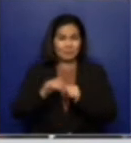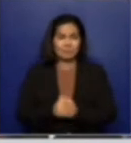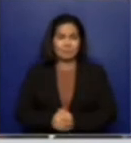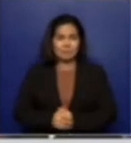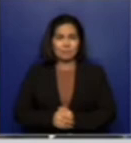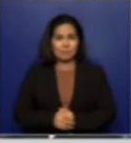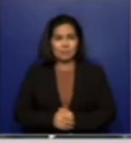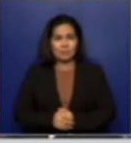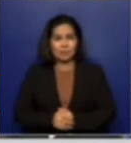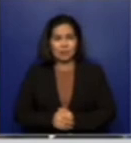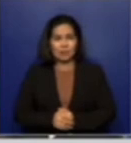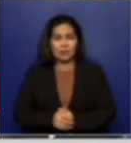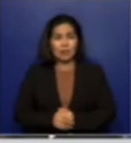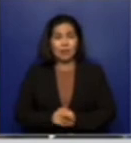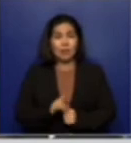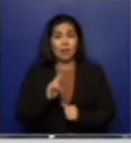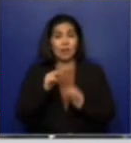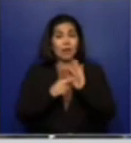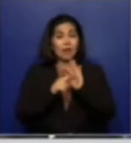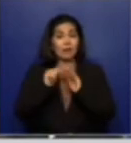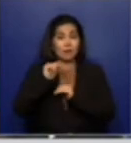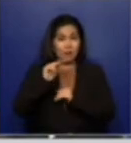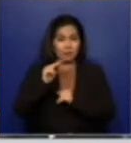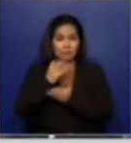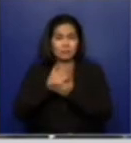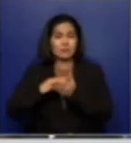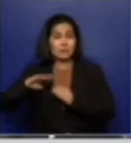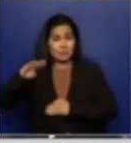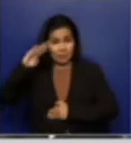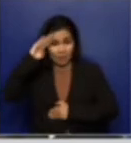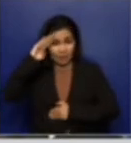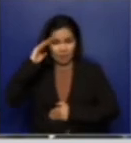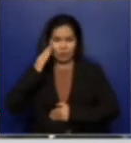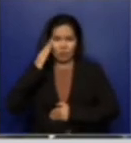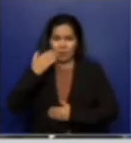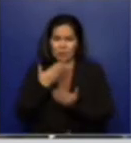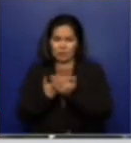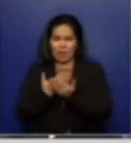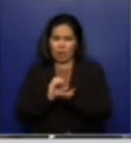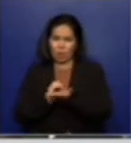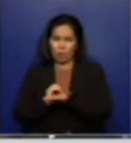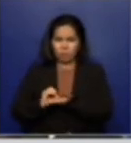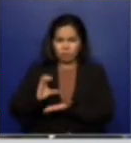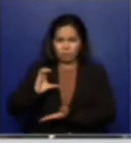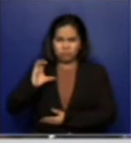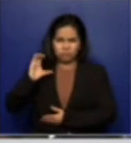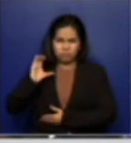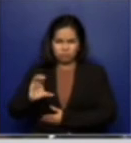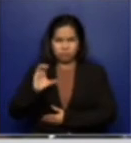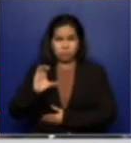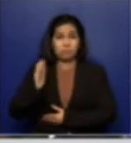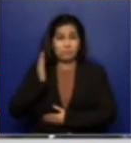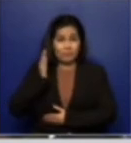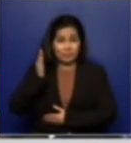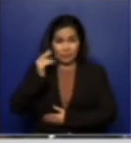การสร้างรัฐทหารซึ่งเป็นภาระของงบประมาณในอนาคตขั้นตอนที่1